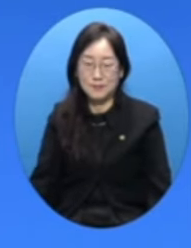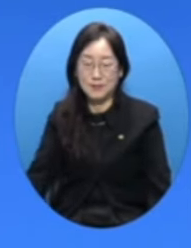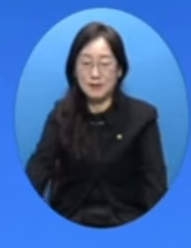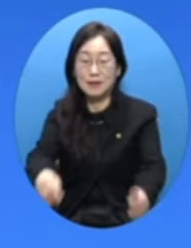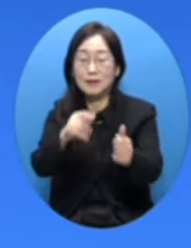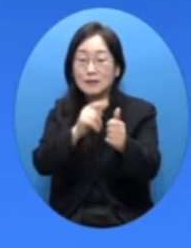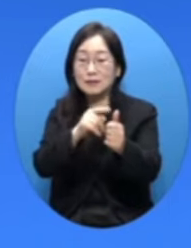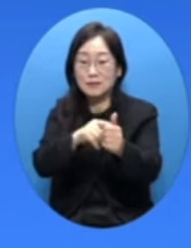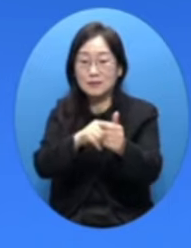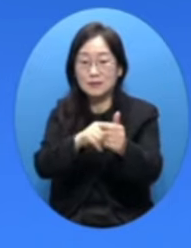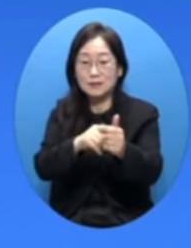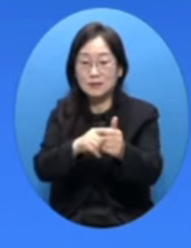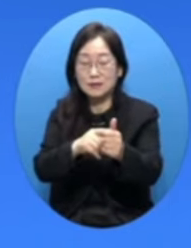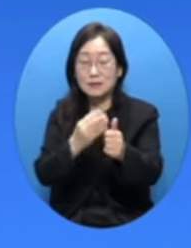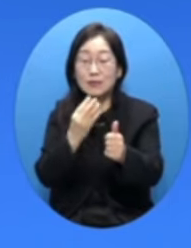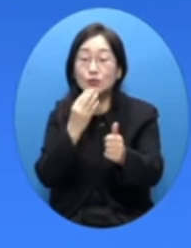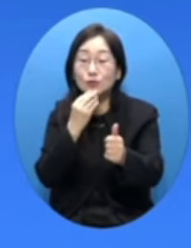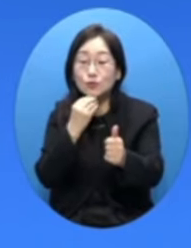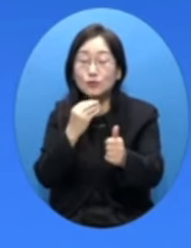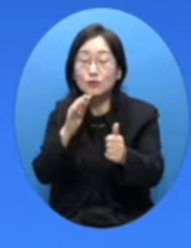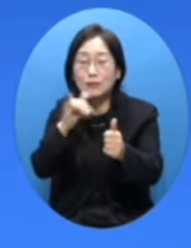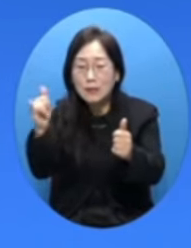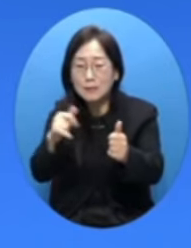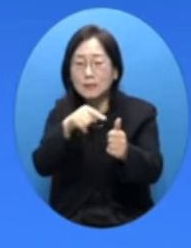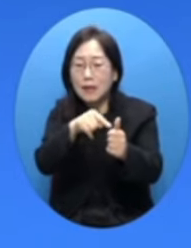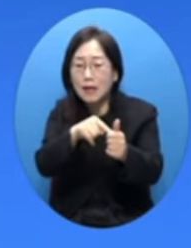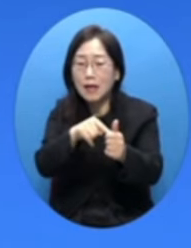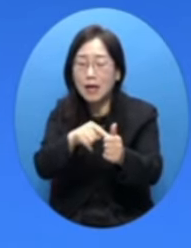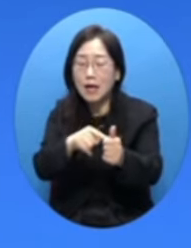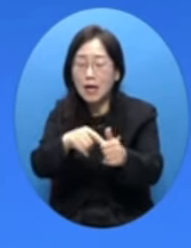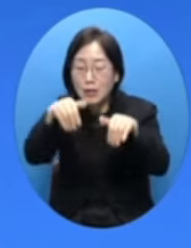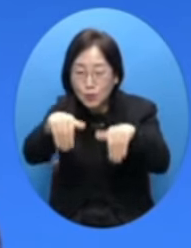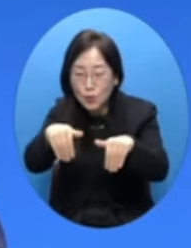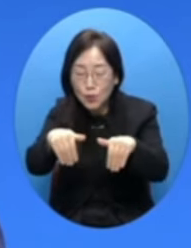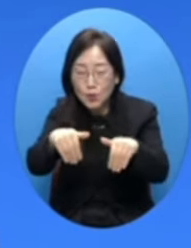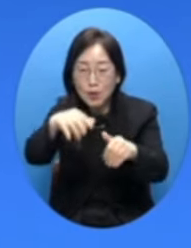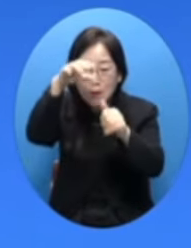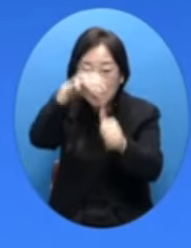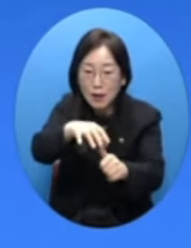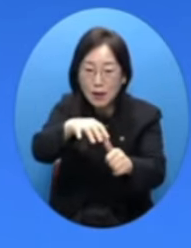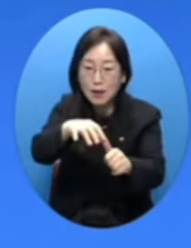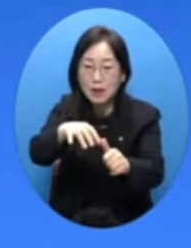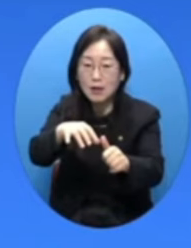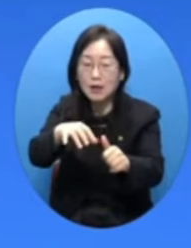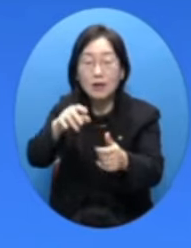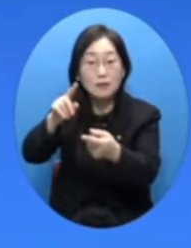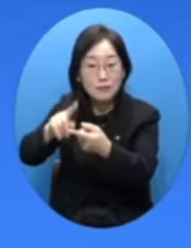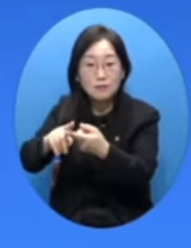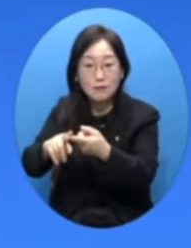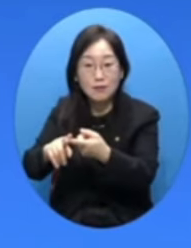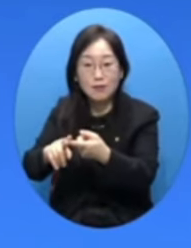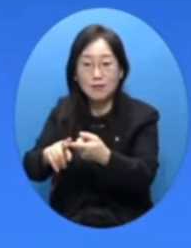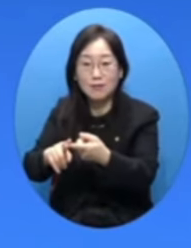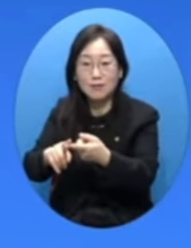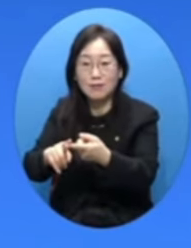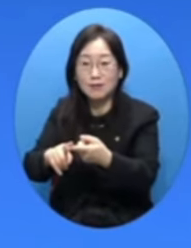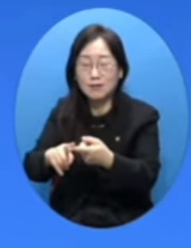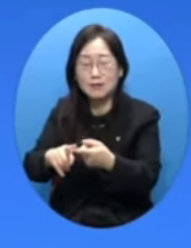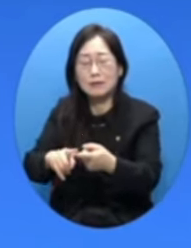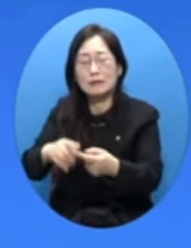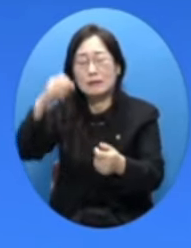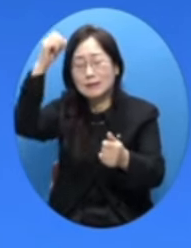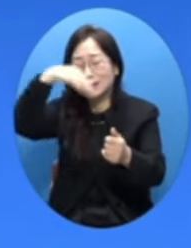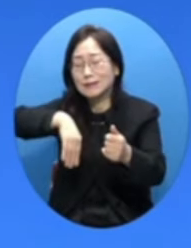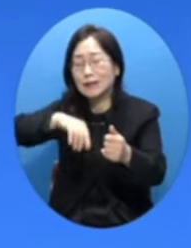히브리에서 히브리 소년이 노예로 잡혀왔다가 감옥에 들어온 것에 대해서 그를 중요하게 보지